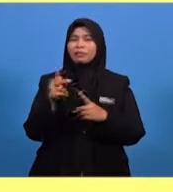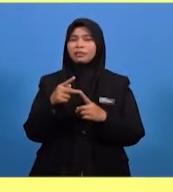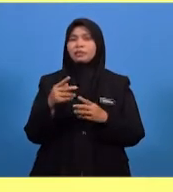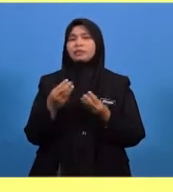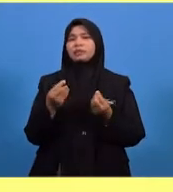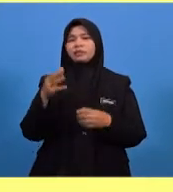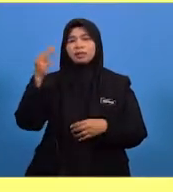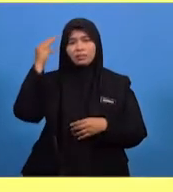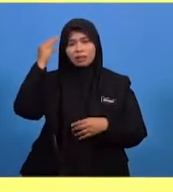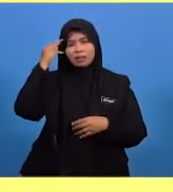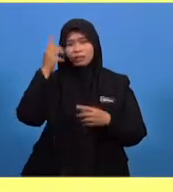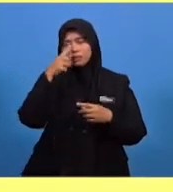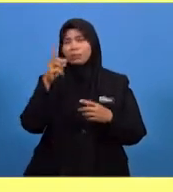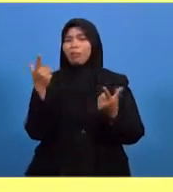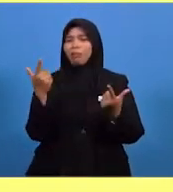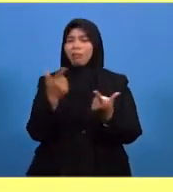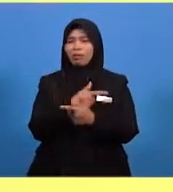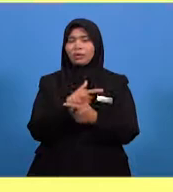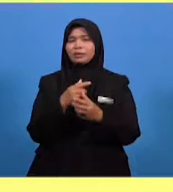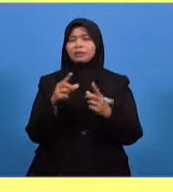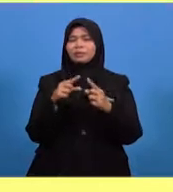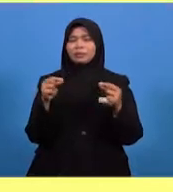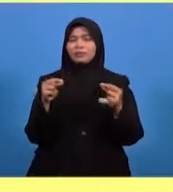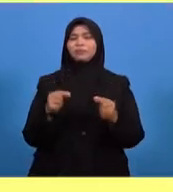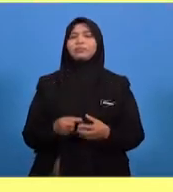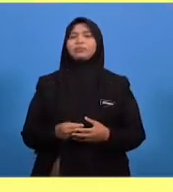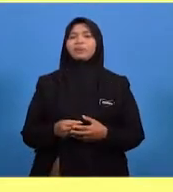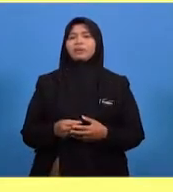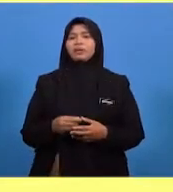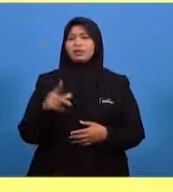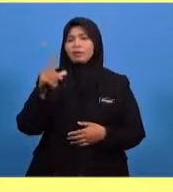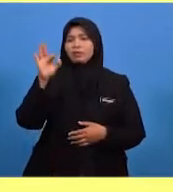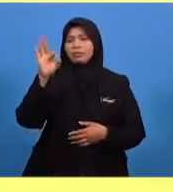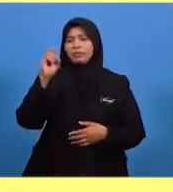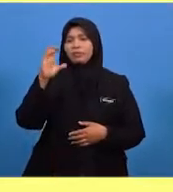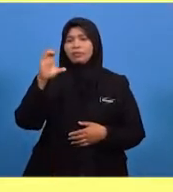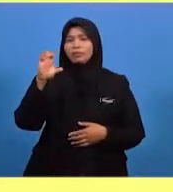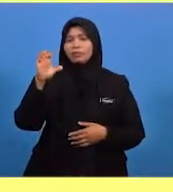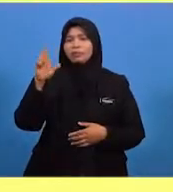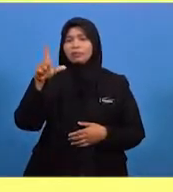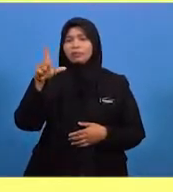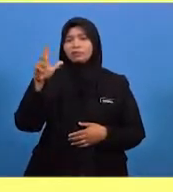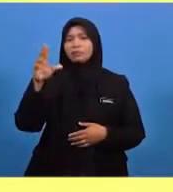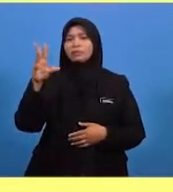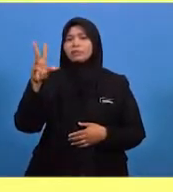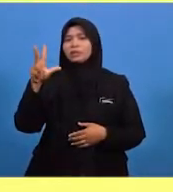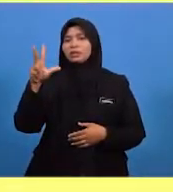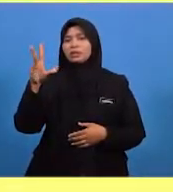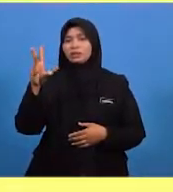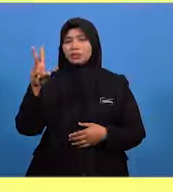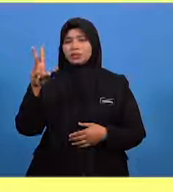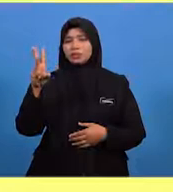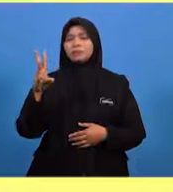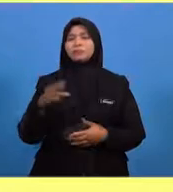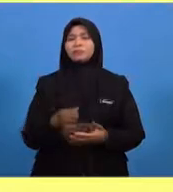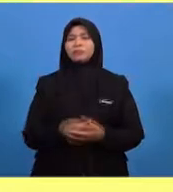cupu vast 136 telah Mencetuskan penumbuhan gerila N70